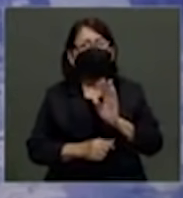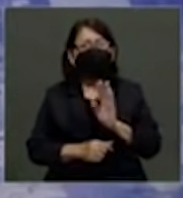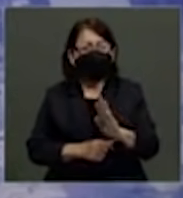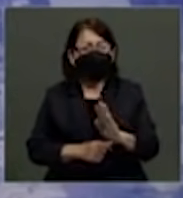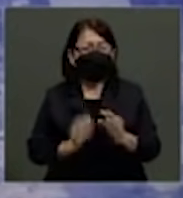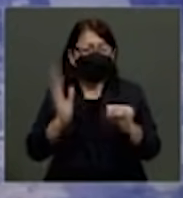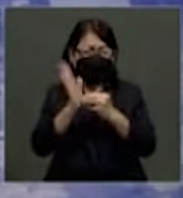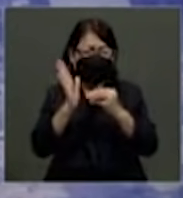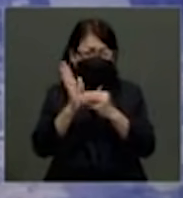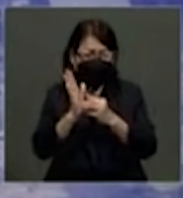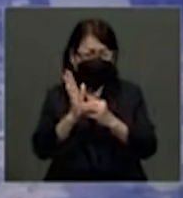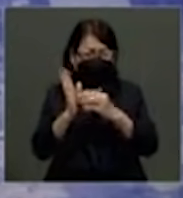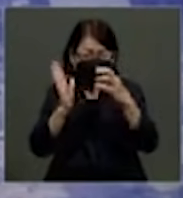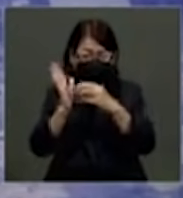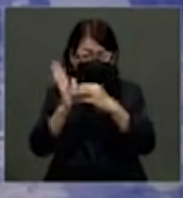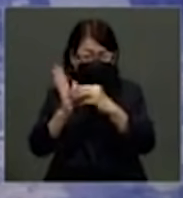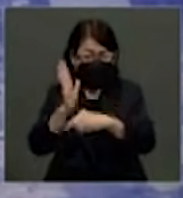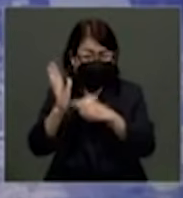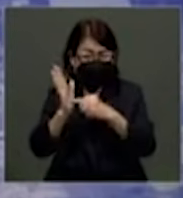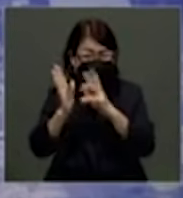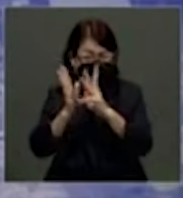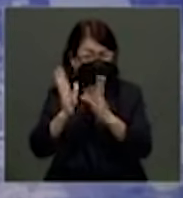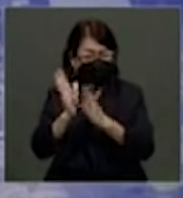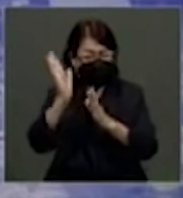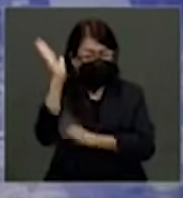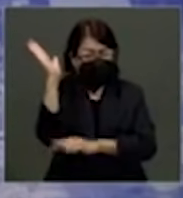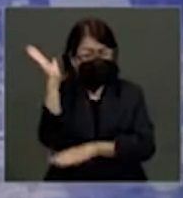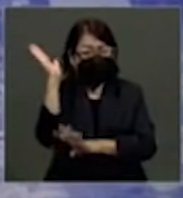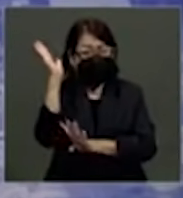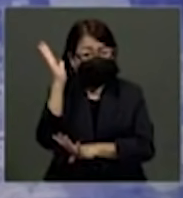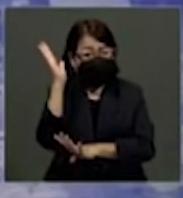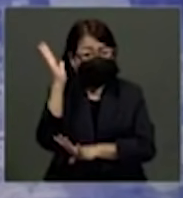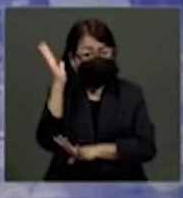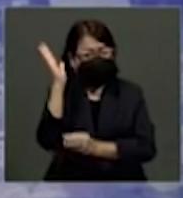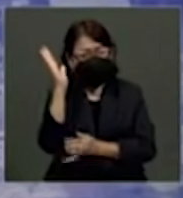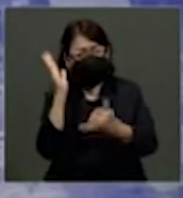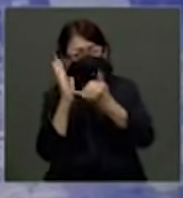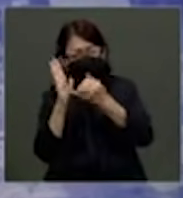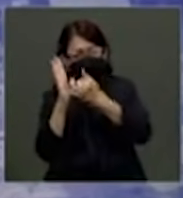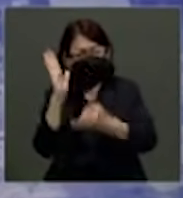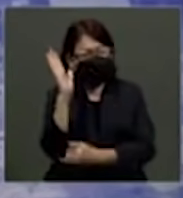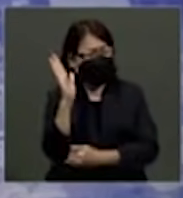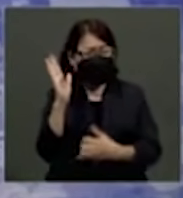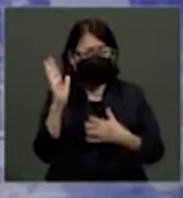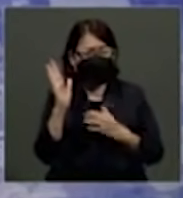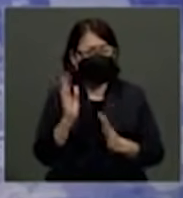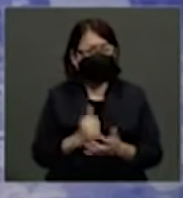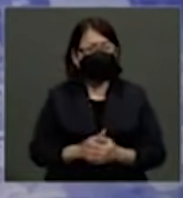ของเวลากลางวันก็คงจะเราหลีกเลี่ยงไม่ให้คนของกรุงเทพมหานครกับปริมณฑลรวมถึงทางกลุ่ม